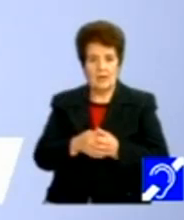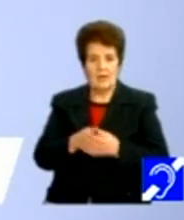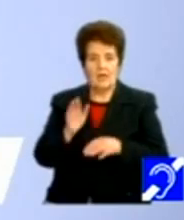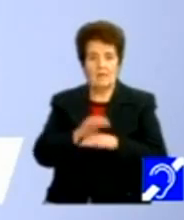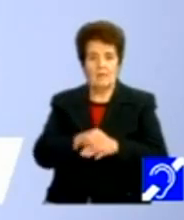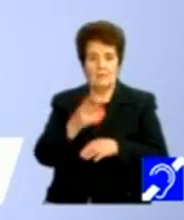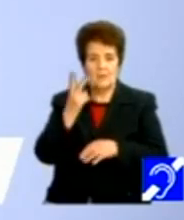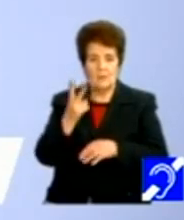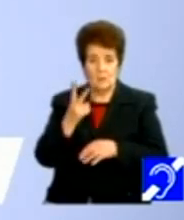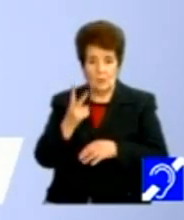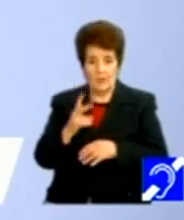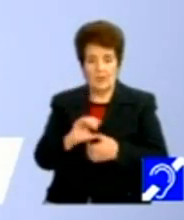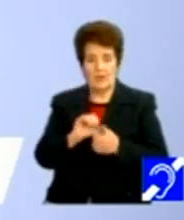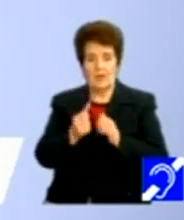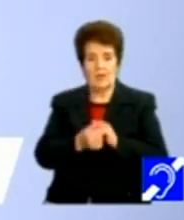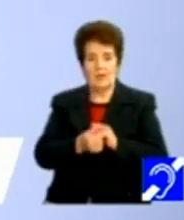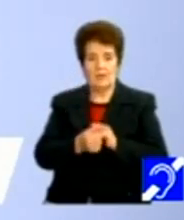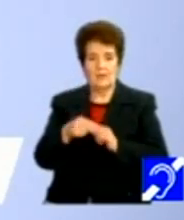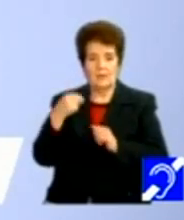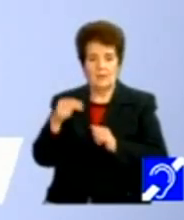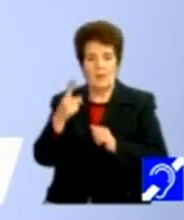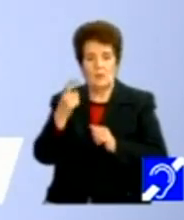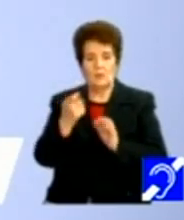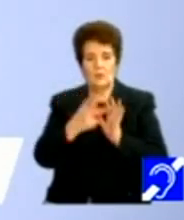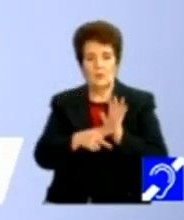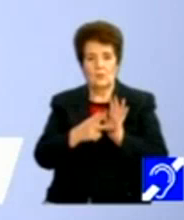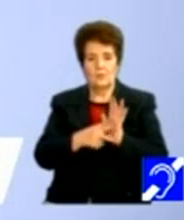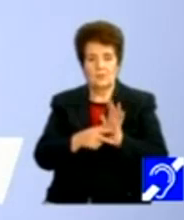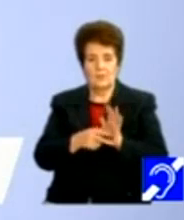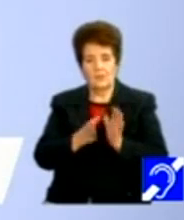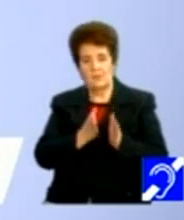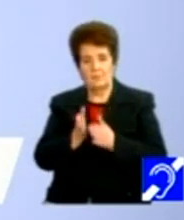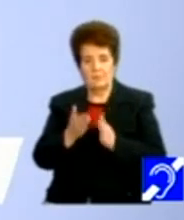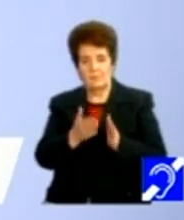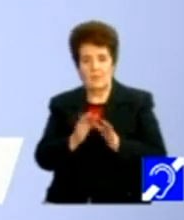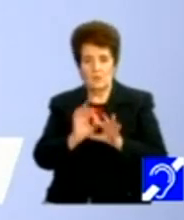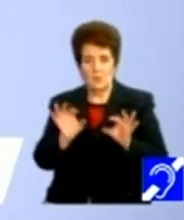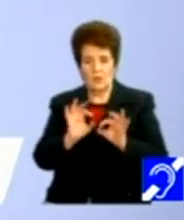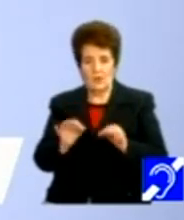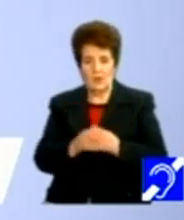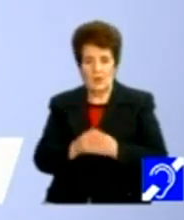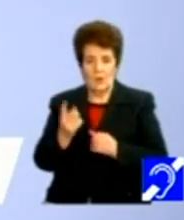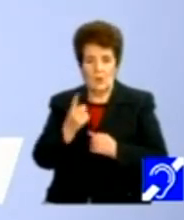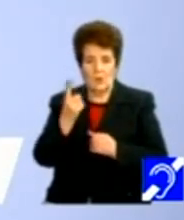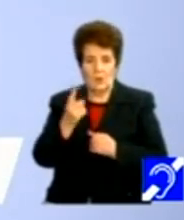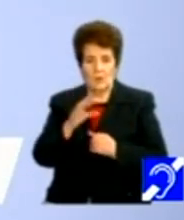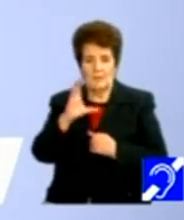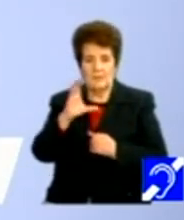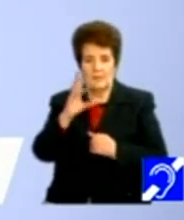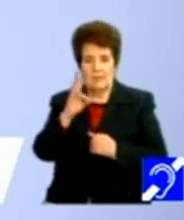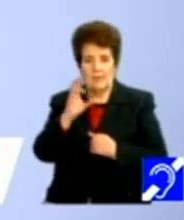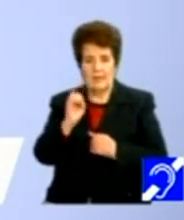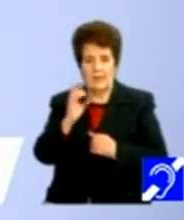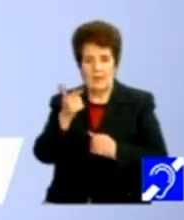doi președinți care au schimbat la 180 de grade mesajul și orientarea. Unul este Mircea Snegur,